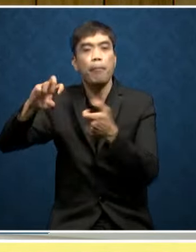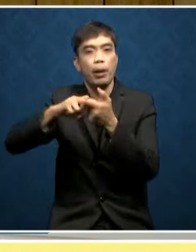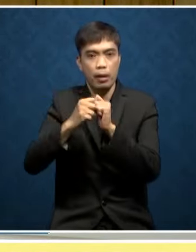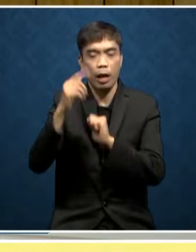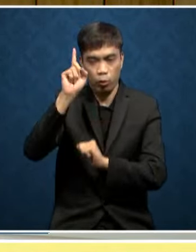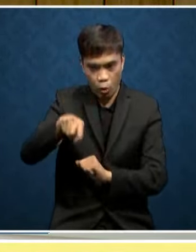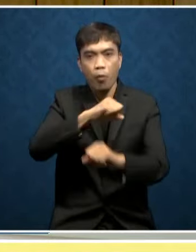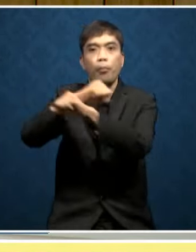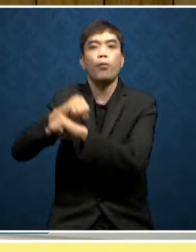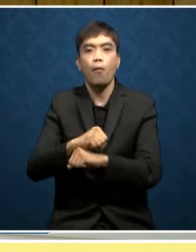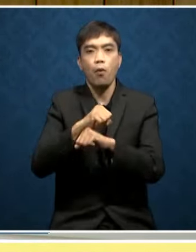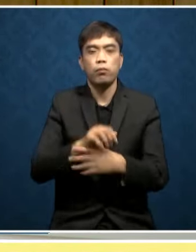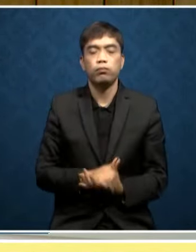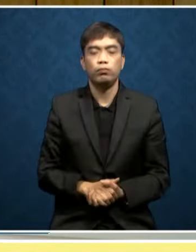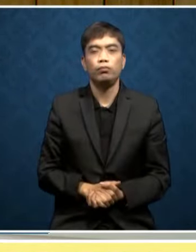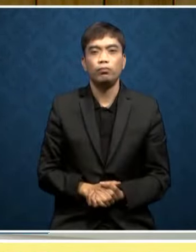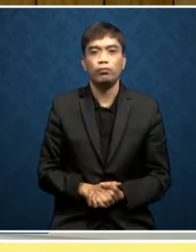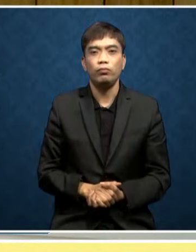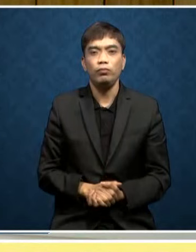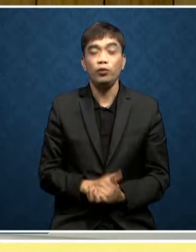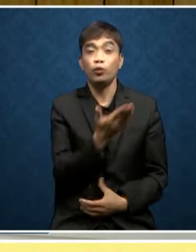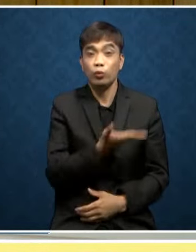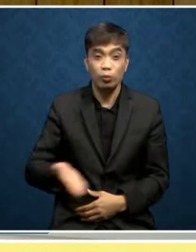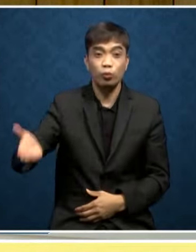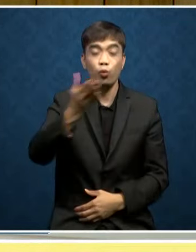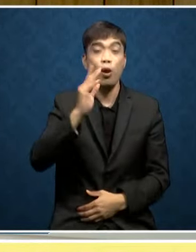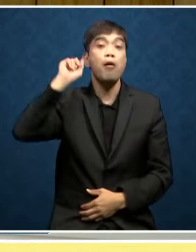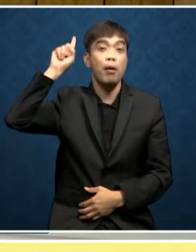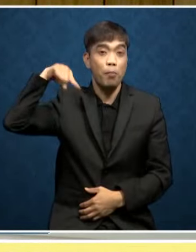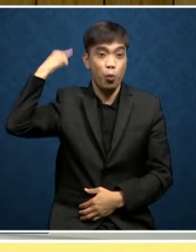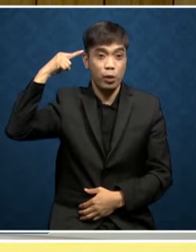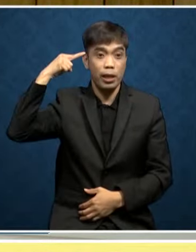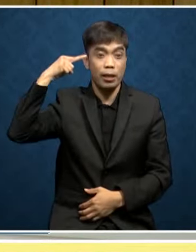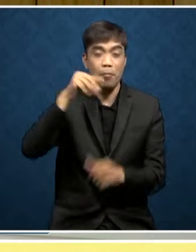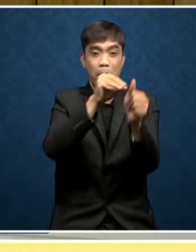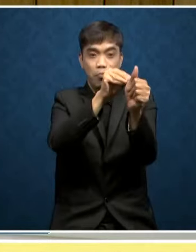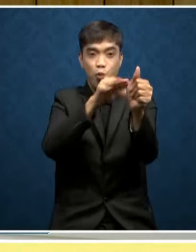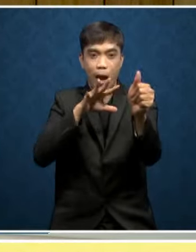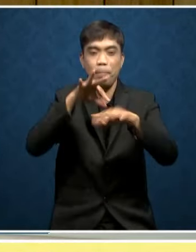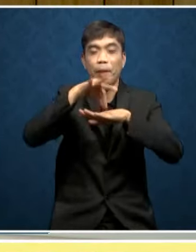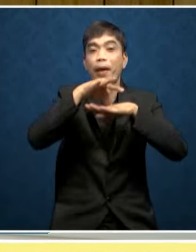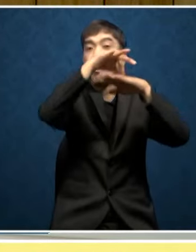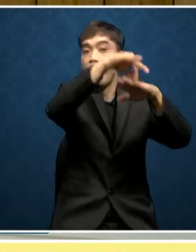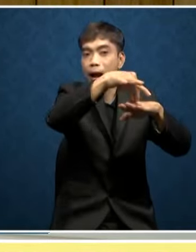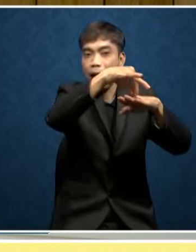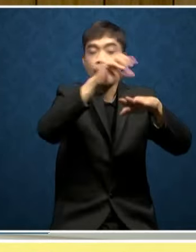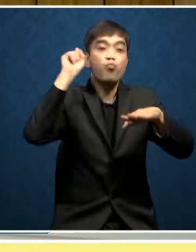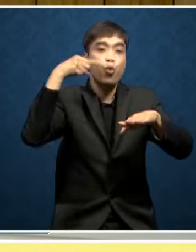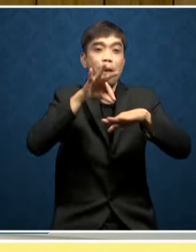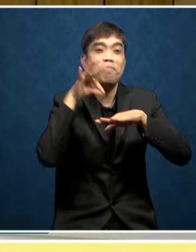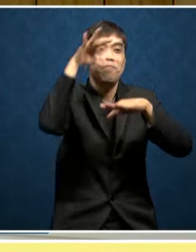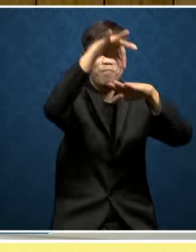ท้ายดิฉันเชื่อมั่นว่าการที่ผู้หญิงได้รับตำแหน่งผู้นำในวุฒิสภาจะเป็นแรงบันดาลใจที่สำคั